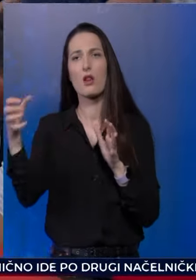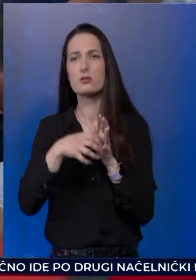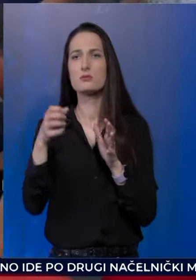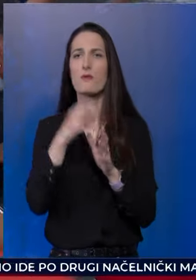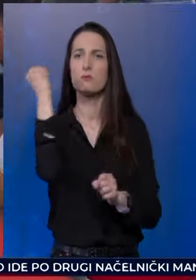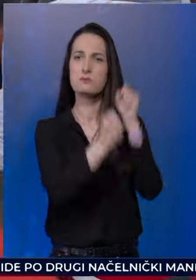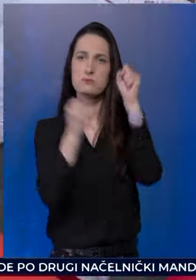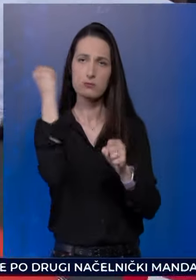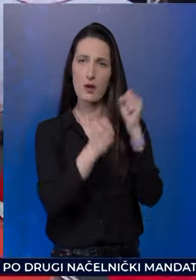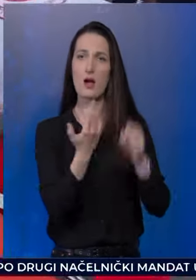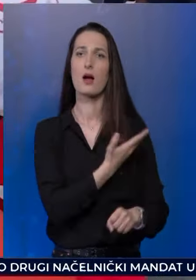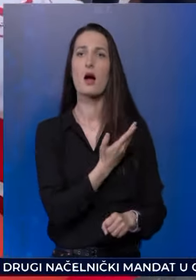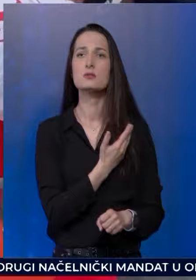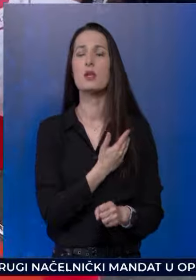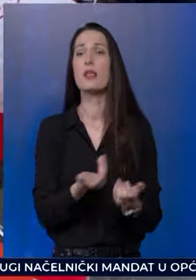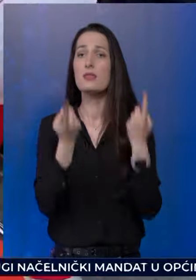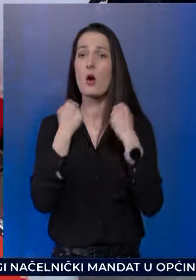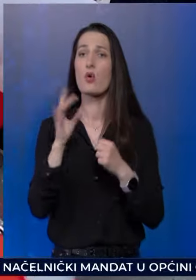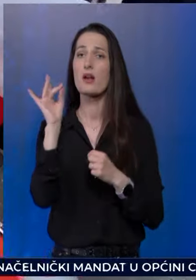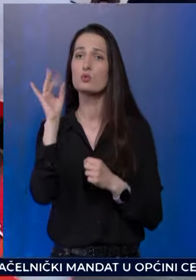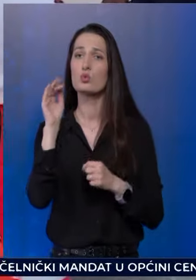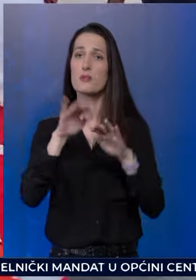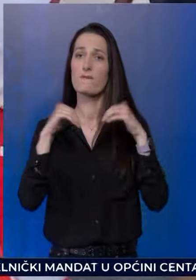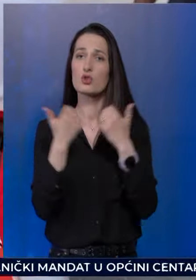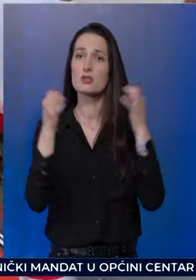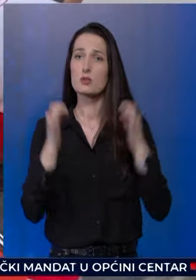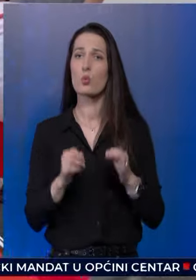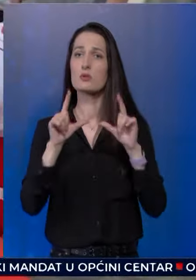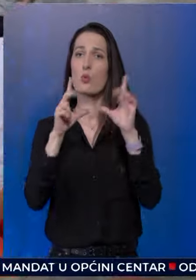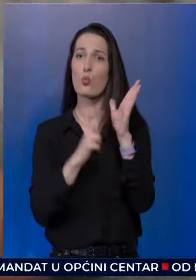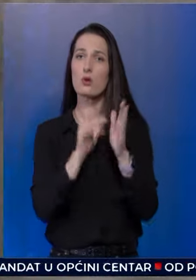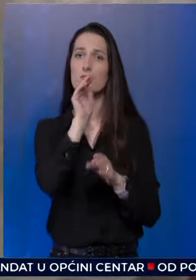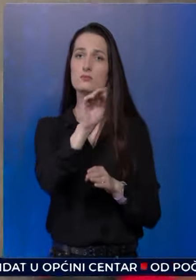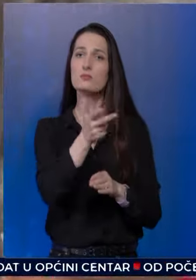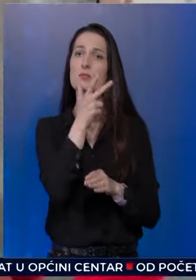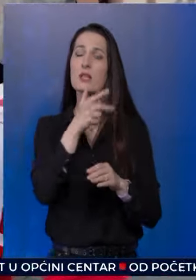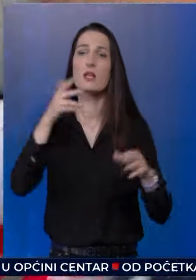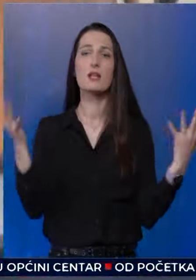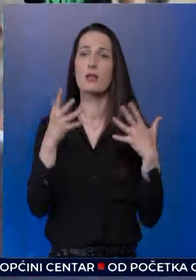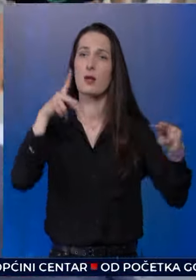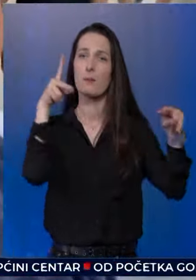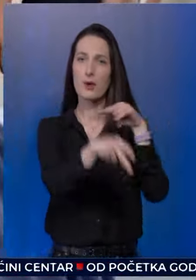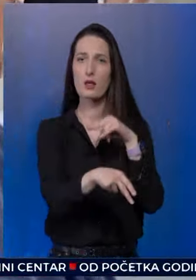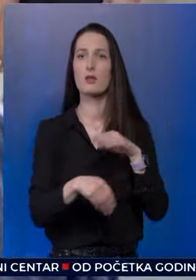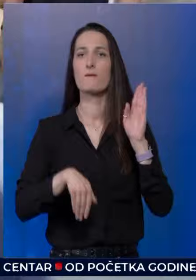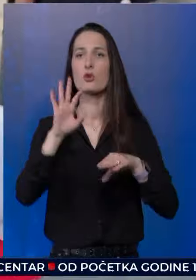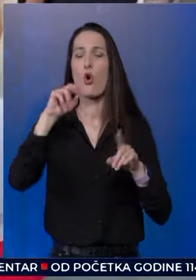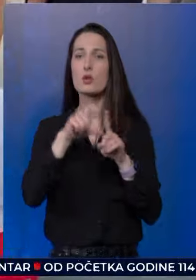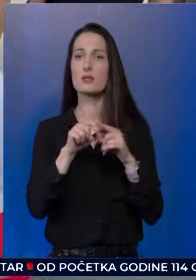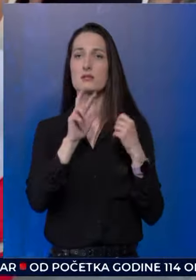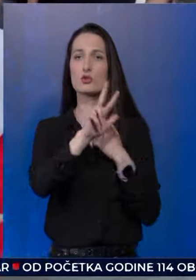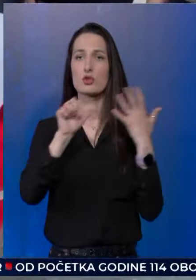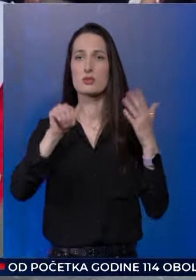Gaze uprkos rezoluciji Vijeća sigurnosti Ujedinjenih naroda kojom se zahtjeva hitan prekid vatre. Više